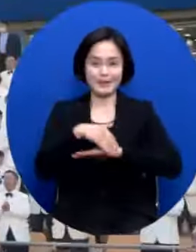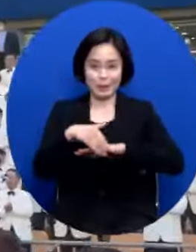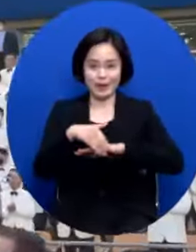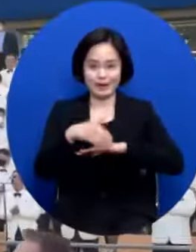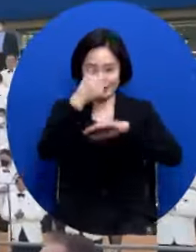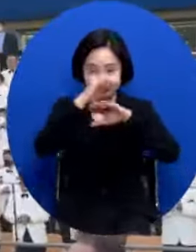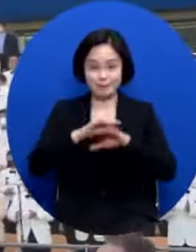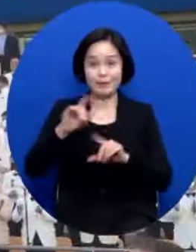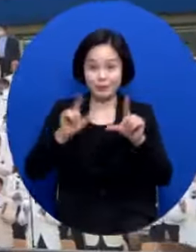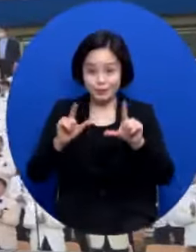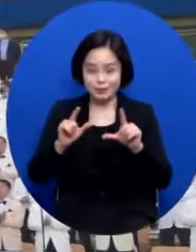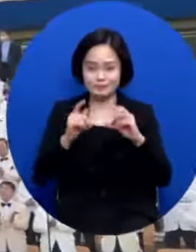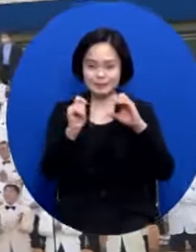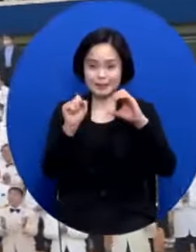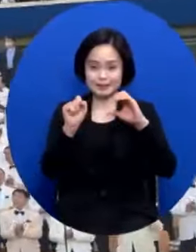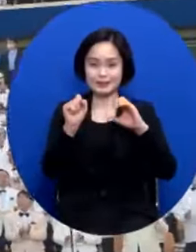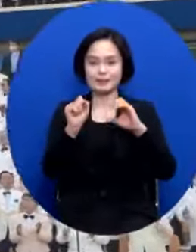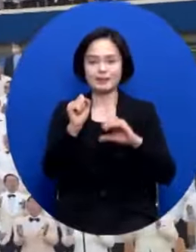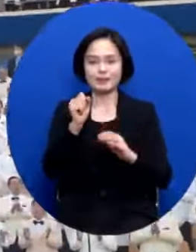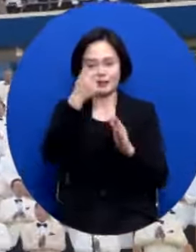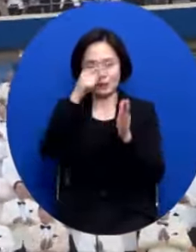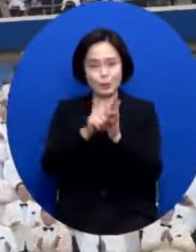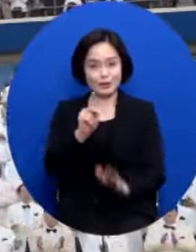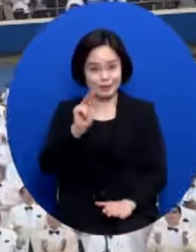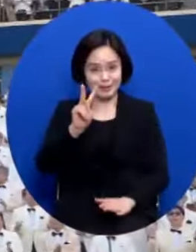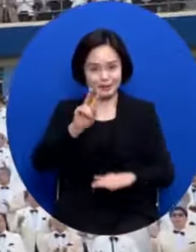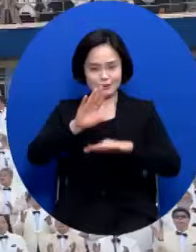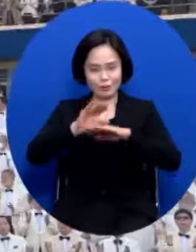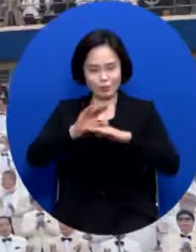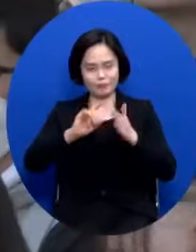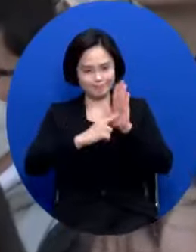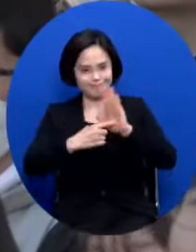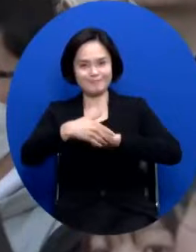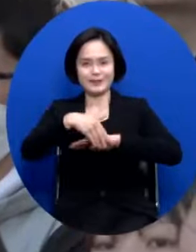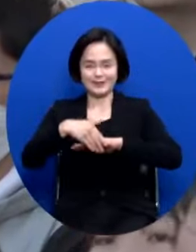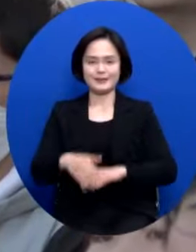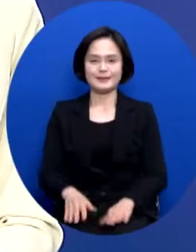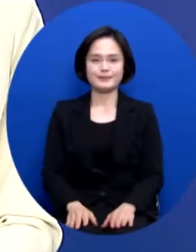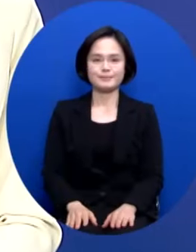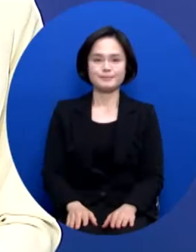예배 실황은 CTS 기독교 TV를 통해 전국으로 생중계될 예정입니다.